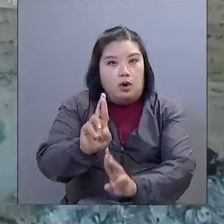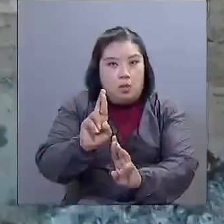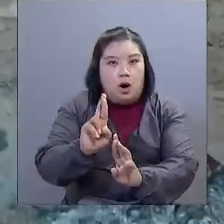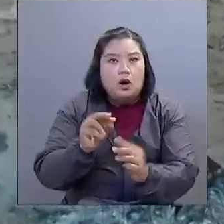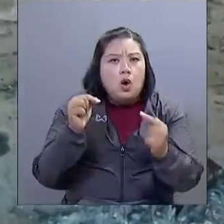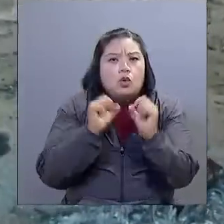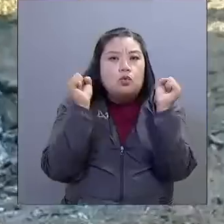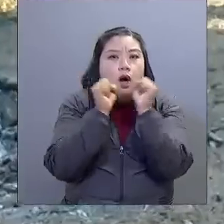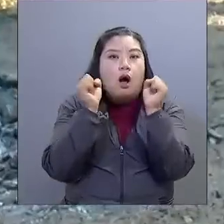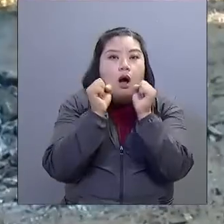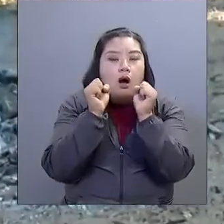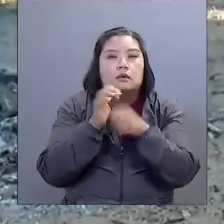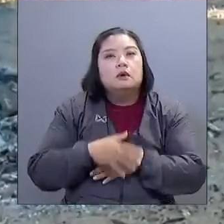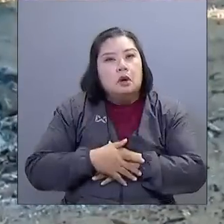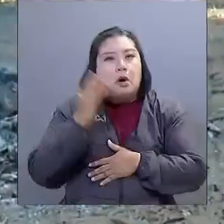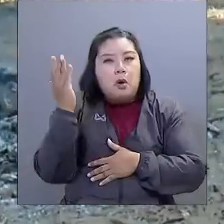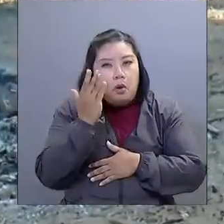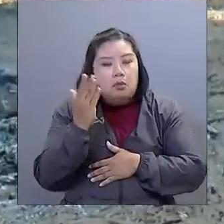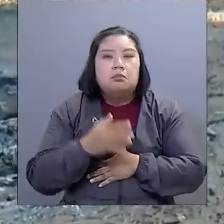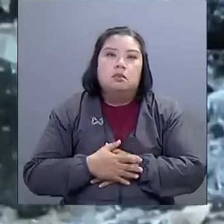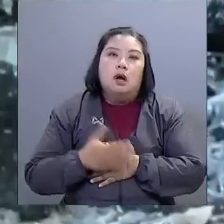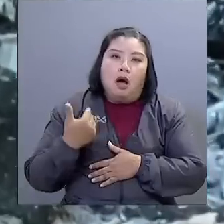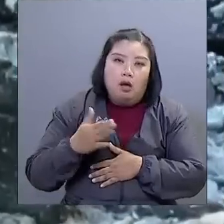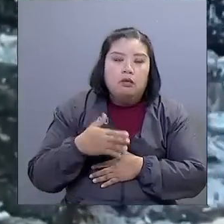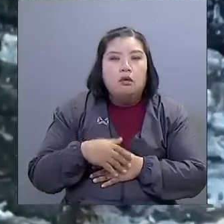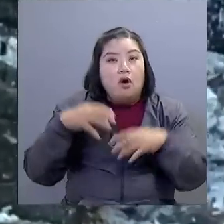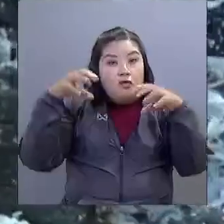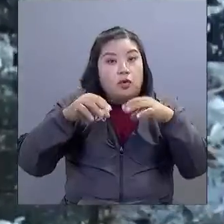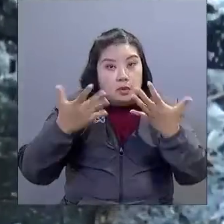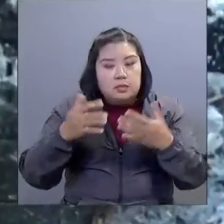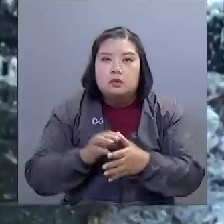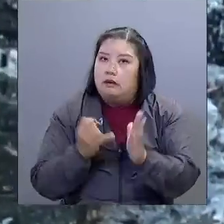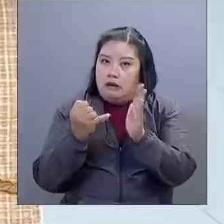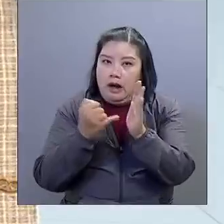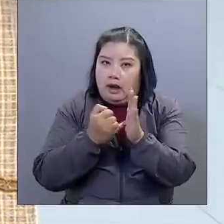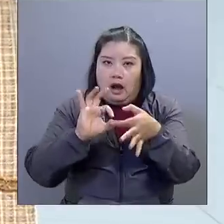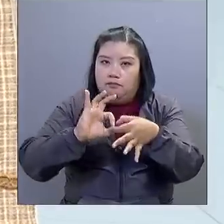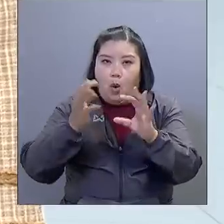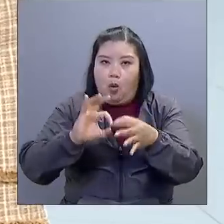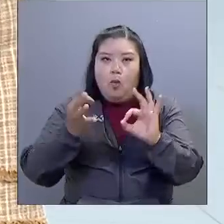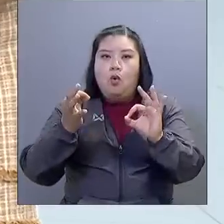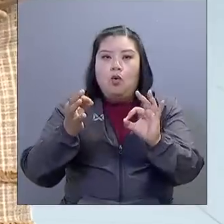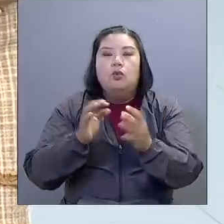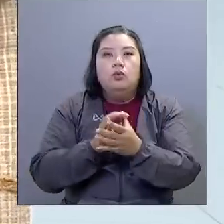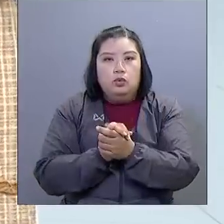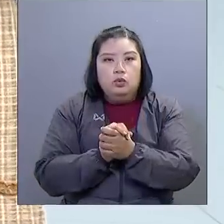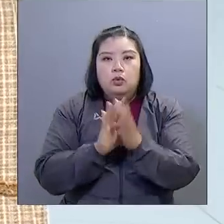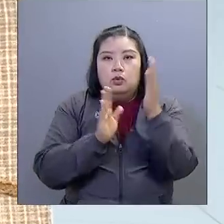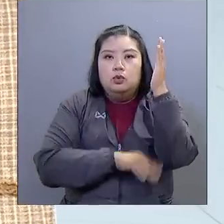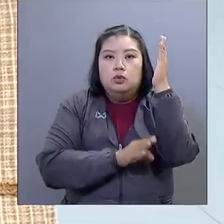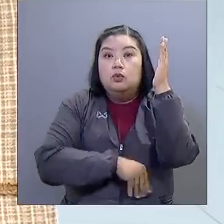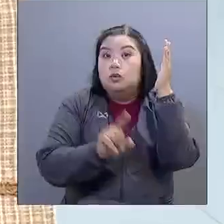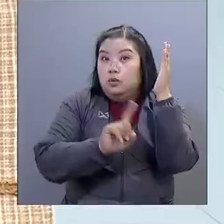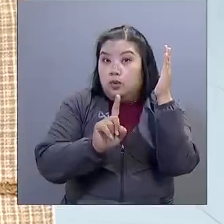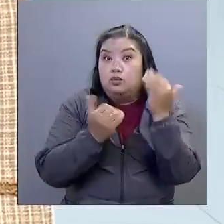ากาศที่หนาวเย็นนะคะอากาศแห้งและก็มีกระแสลมแรงจะทำให้ไฟนั้นจุดติดได้ง่ายค่ะเราลงไปดูพื้นที่ภาคใต้กันต่อนะค